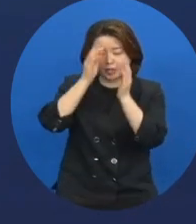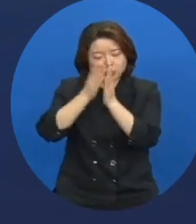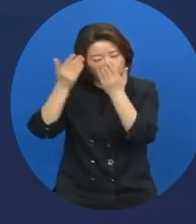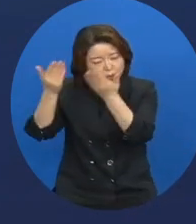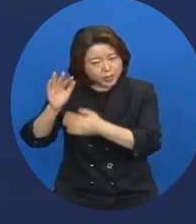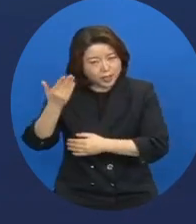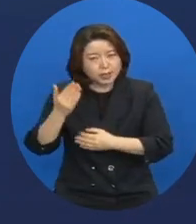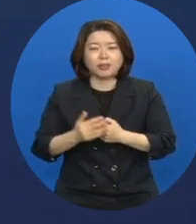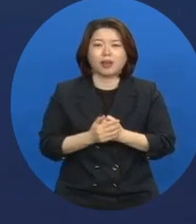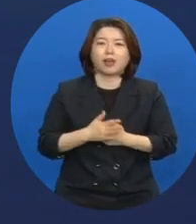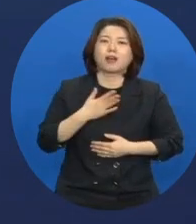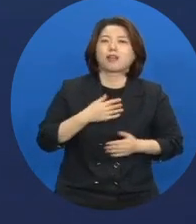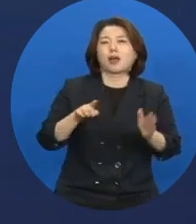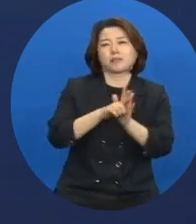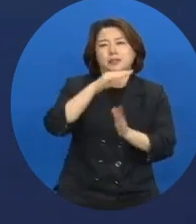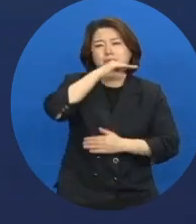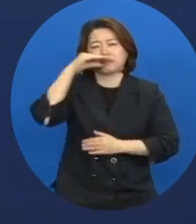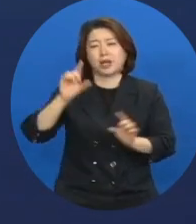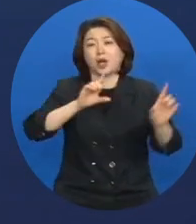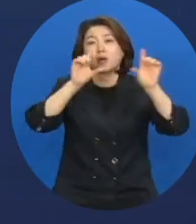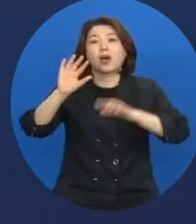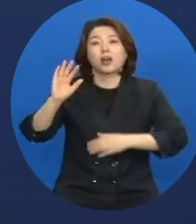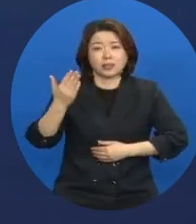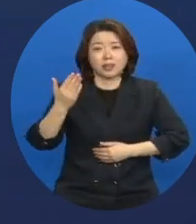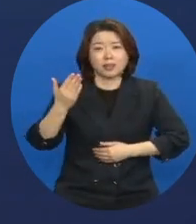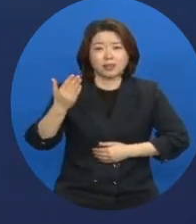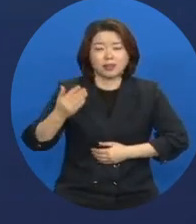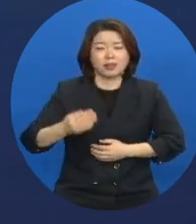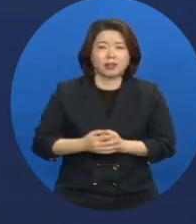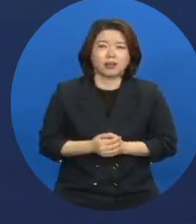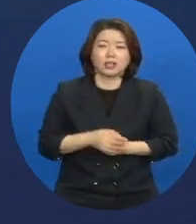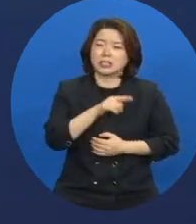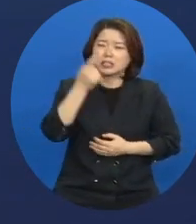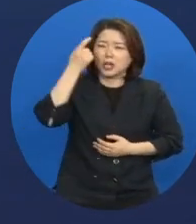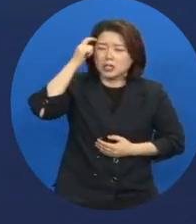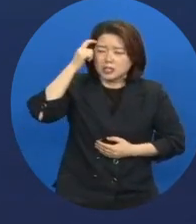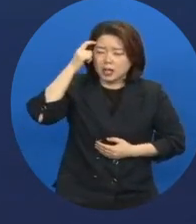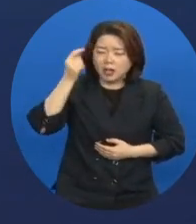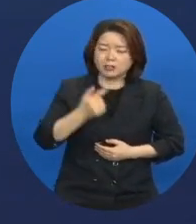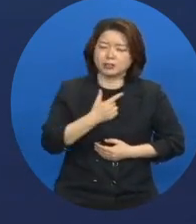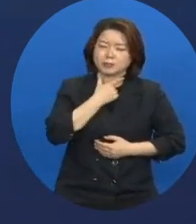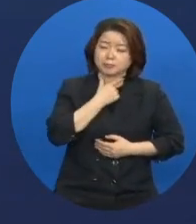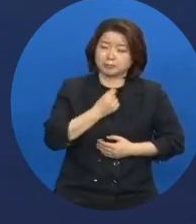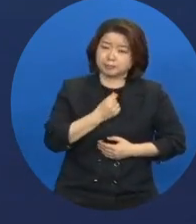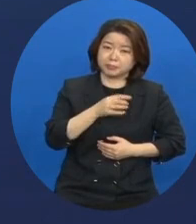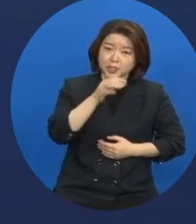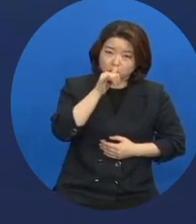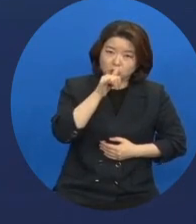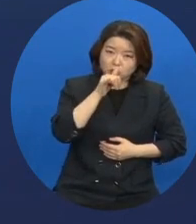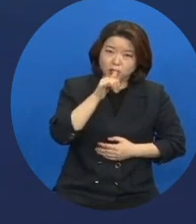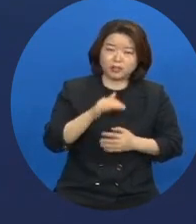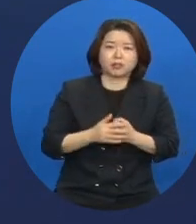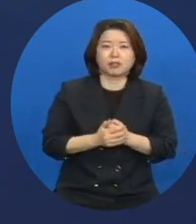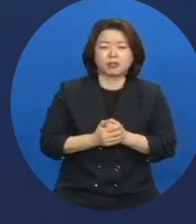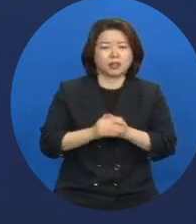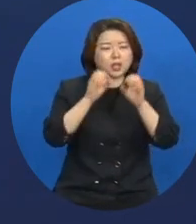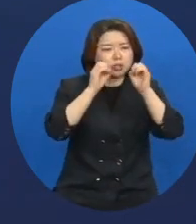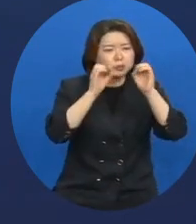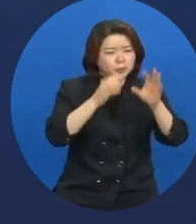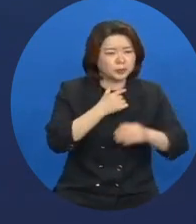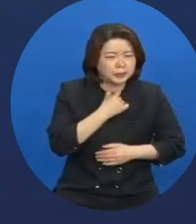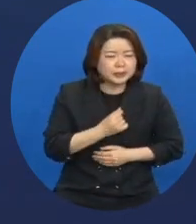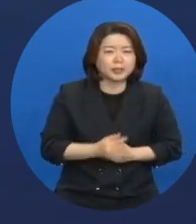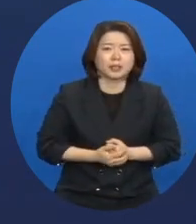되겠다, 내가 믿음으로 바로 살아야 되겠다, 여러분 안에 그런 소원이 없습니까? 전도해야